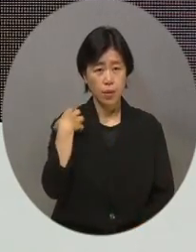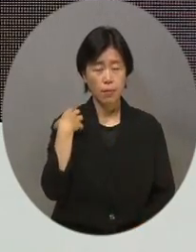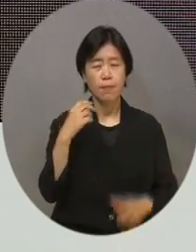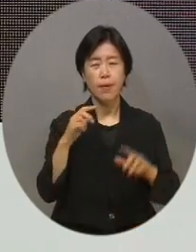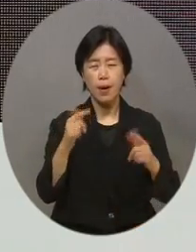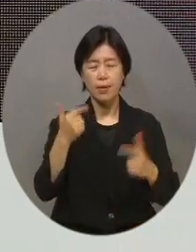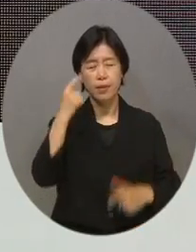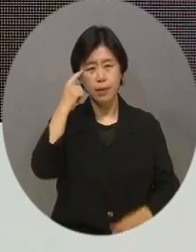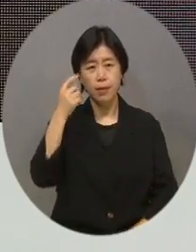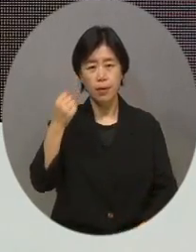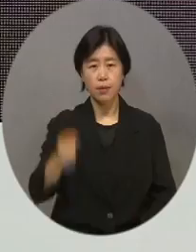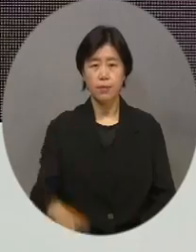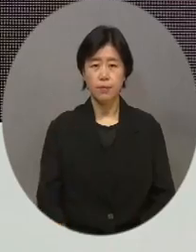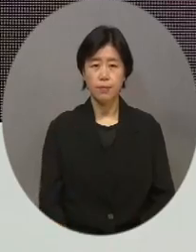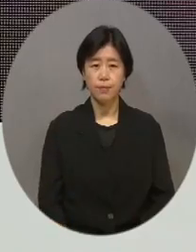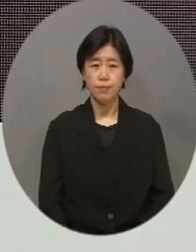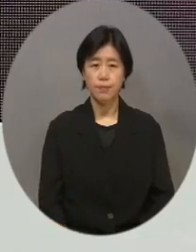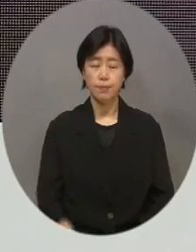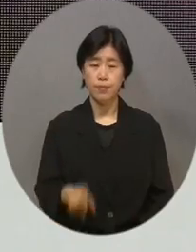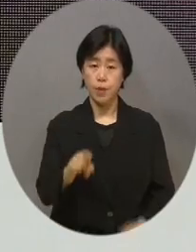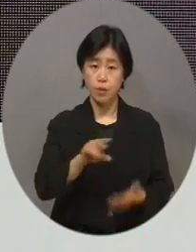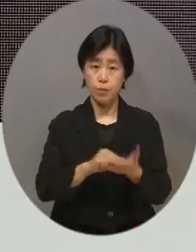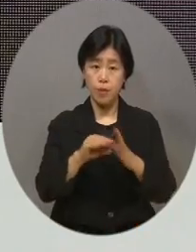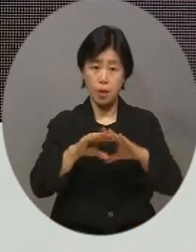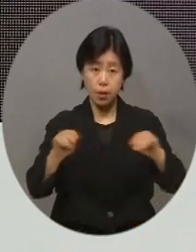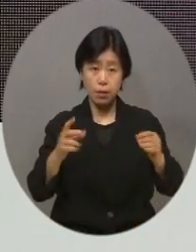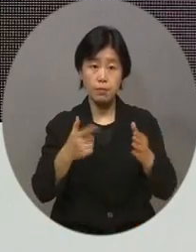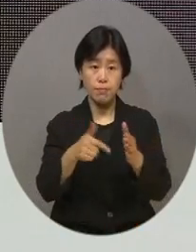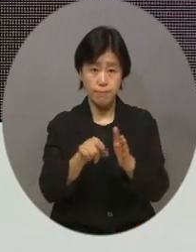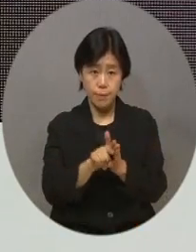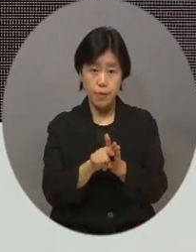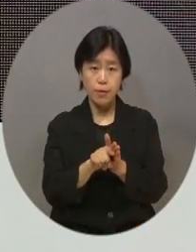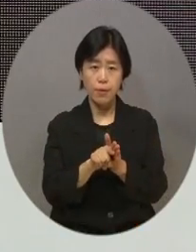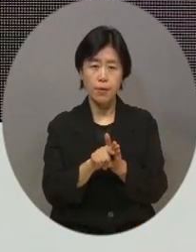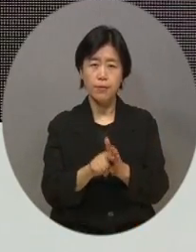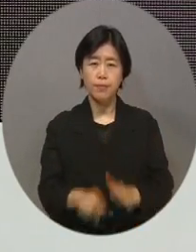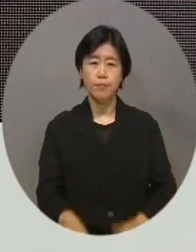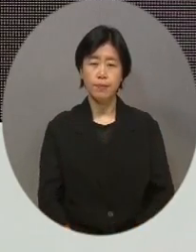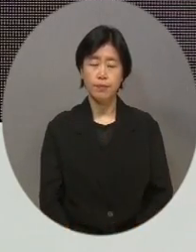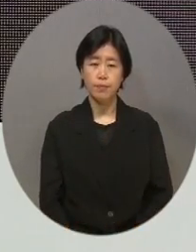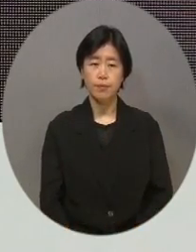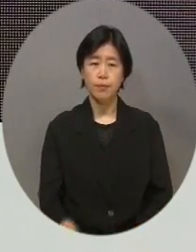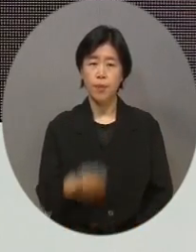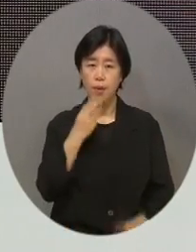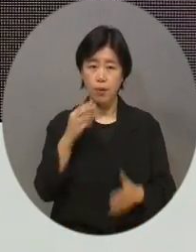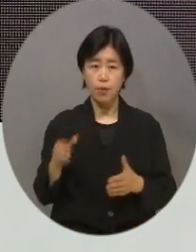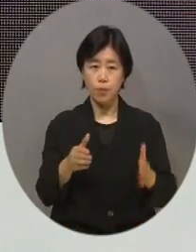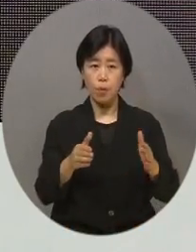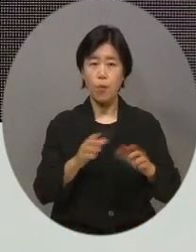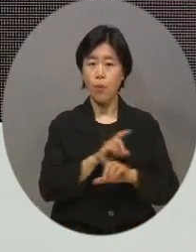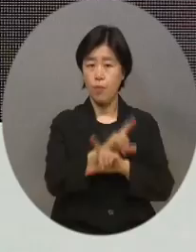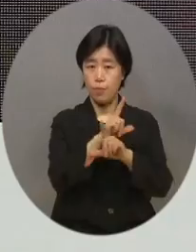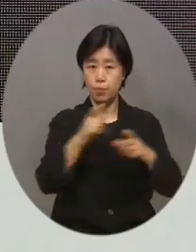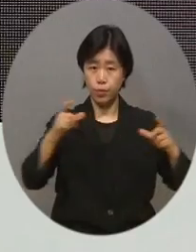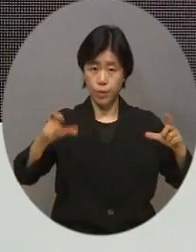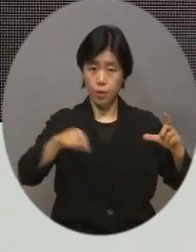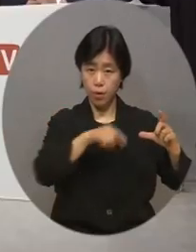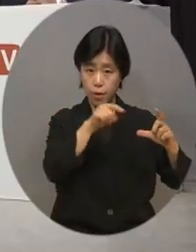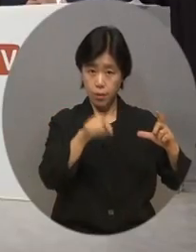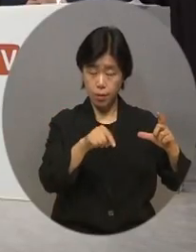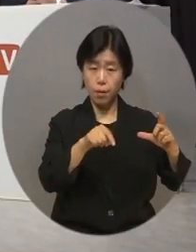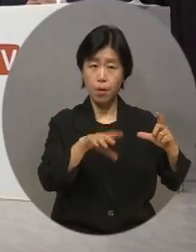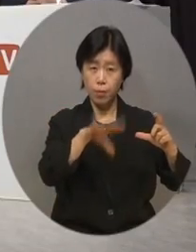거듭하다가 의료 공백 문제를 해결하기 위해 그래도 해결의 실마리가 있는 경기 북부